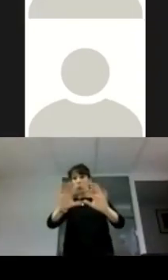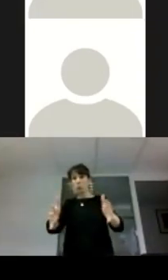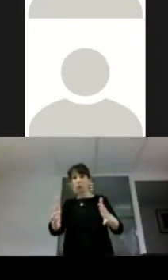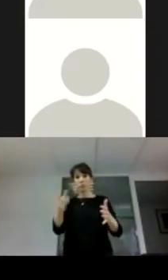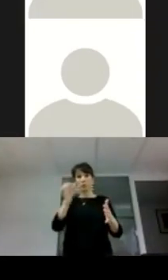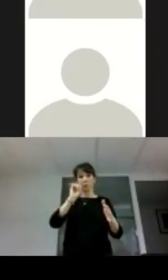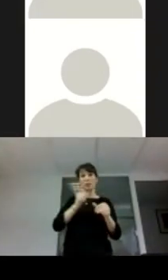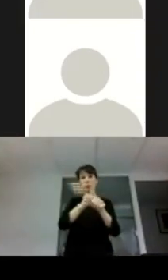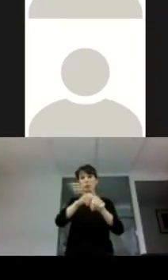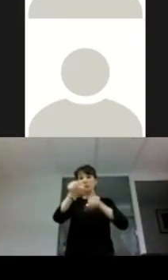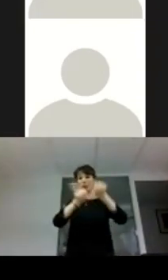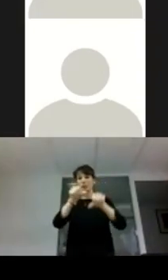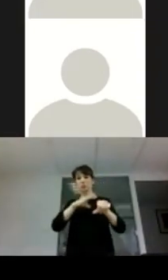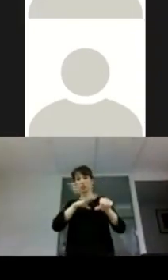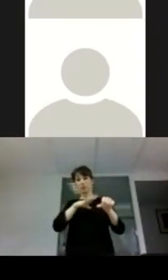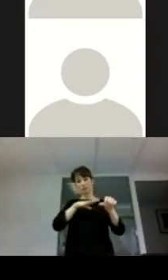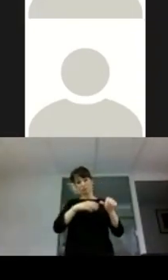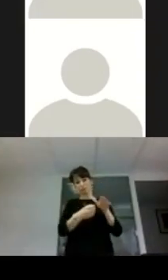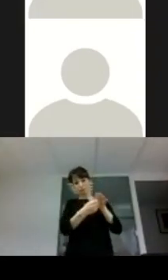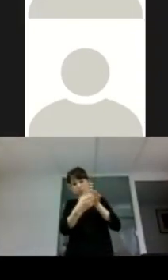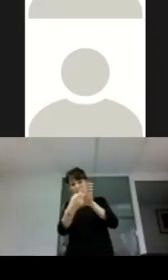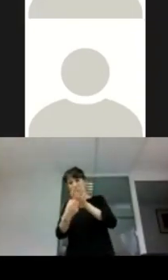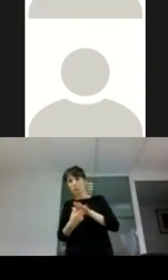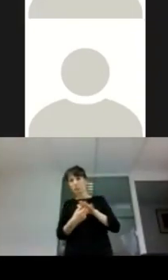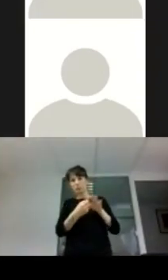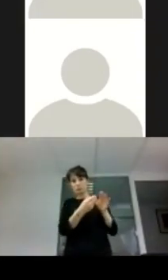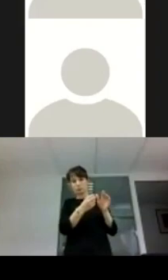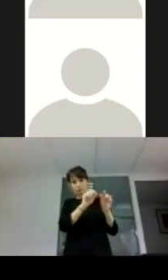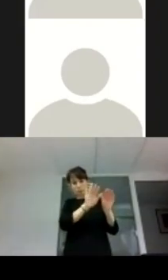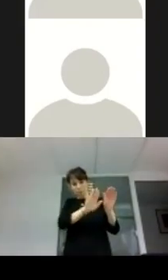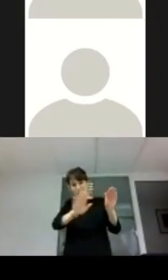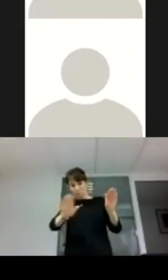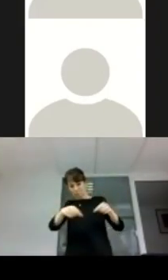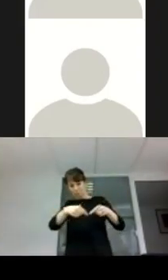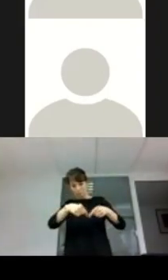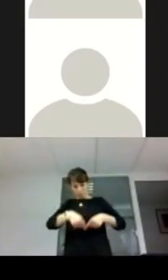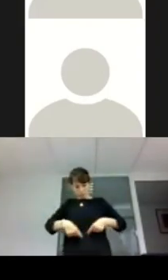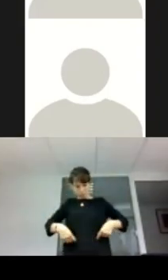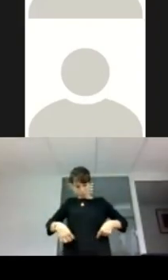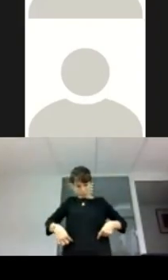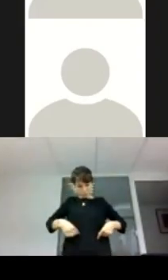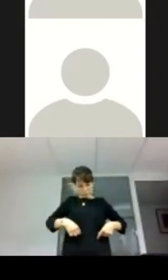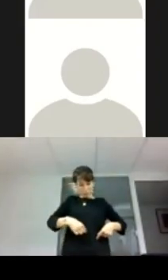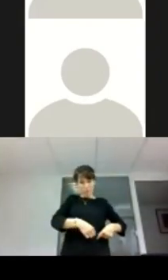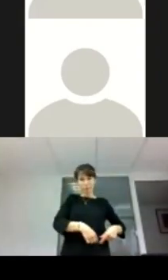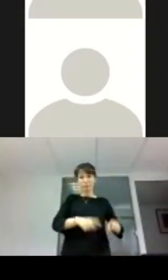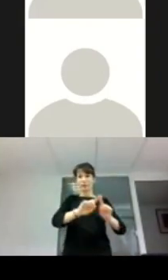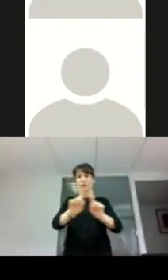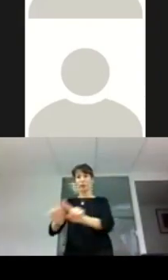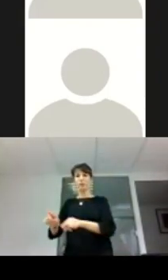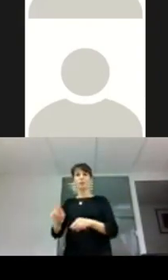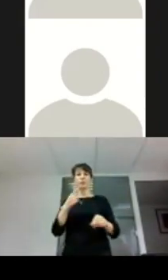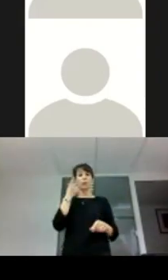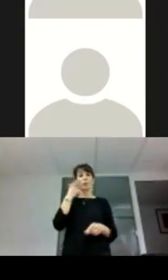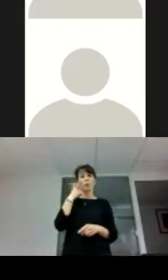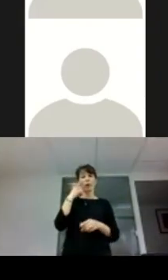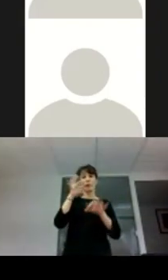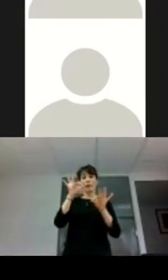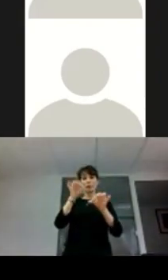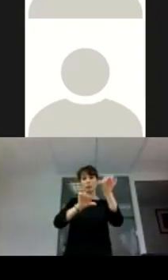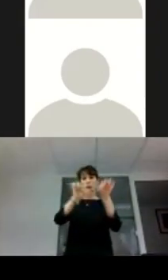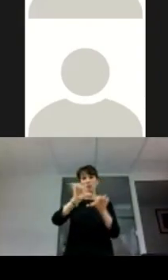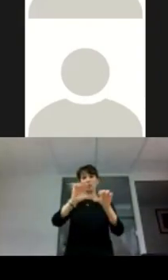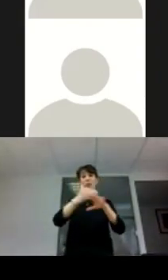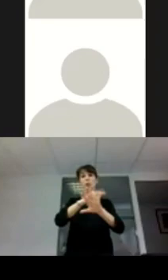chirurgies ne sont pas forcément les mêmes en fonction de la localisation des lésions. On va revoir un petit peu les indications de la chirurgie et